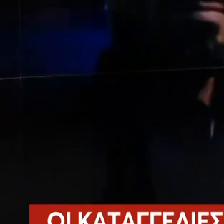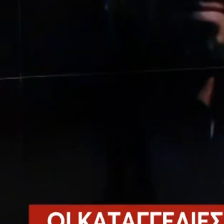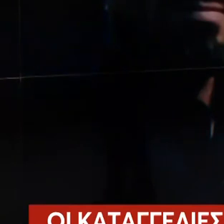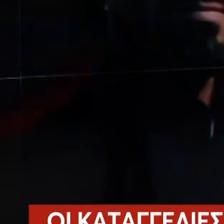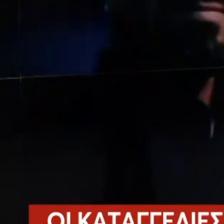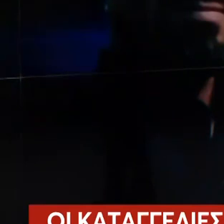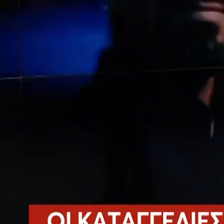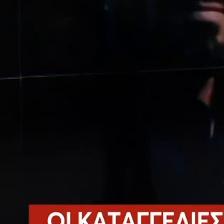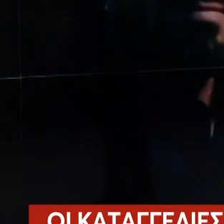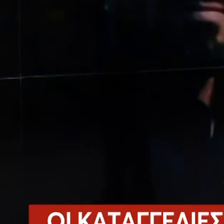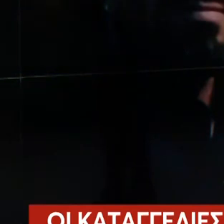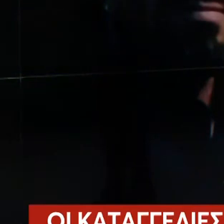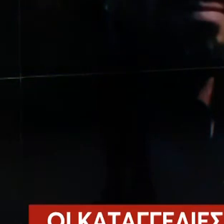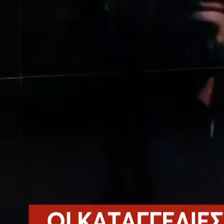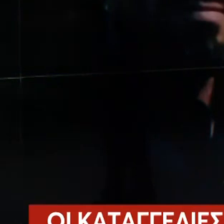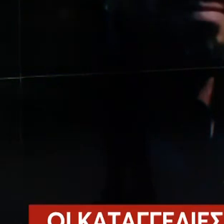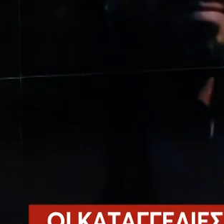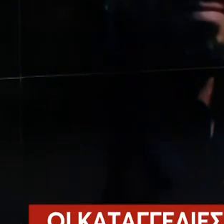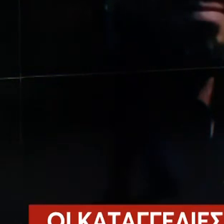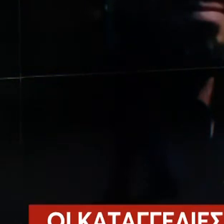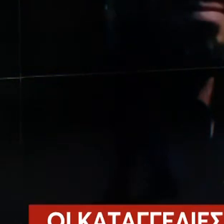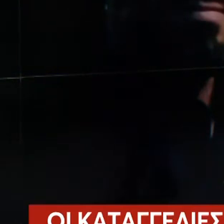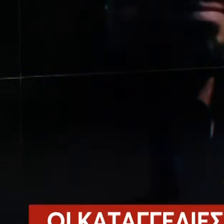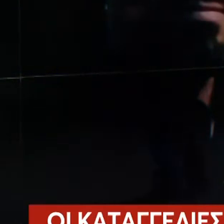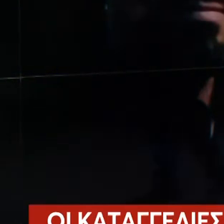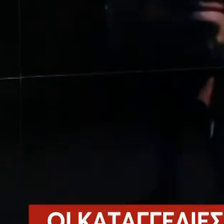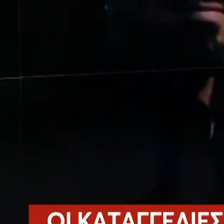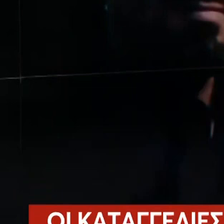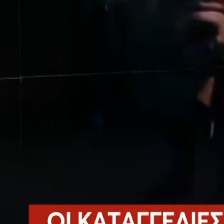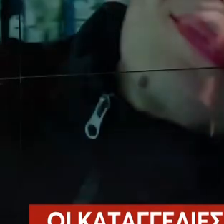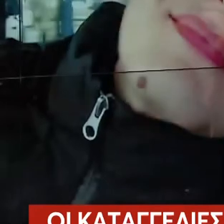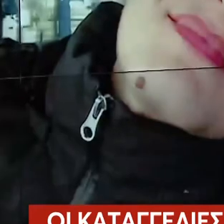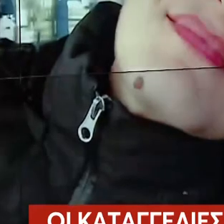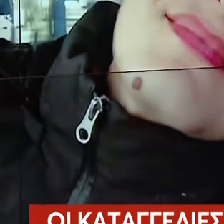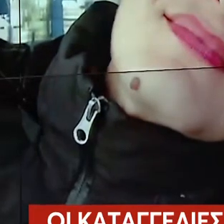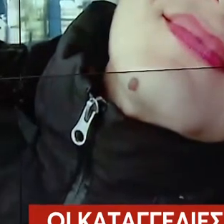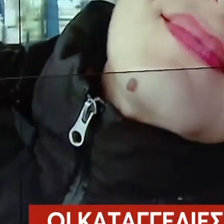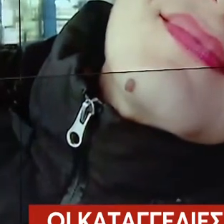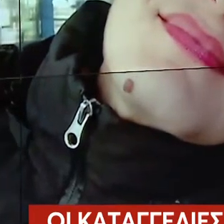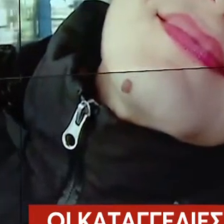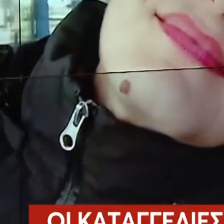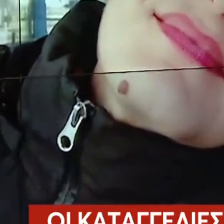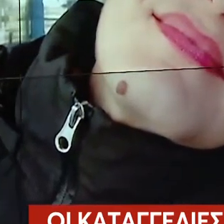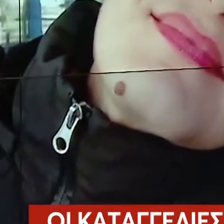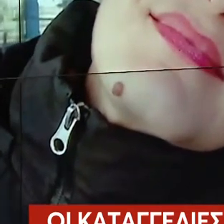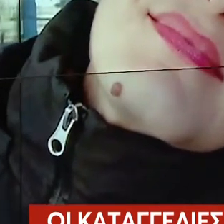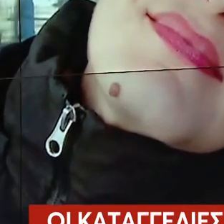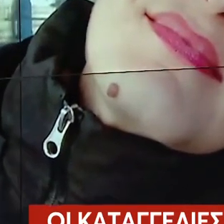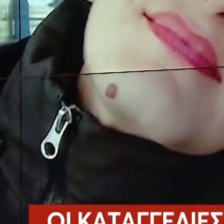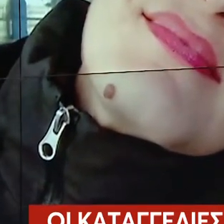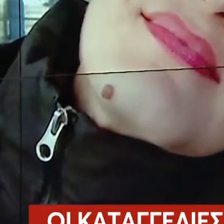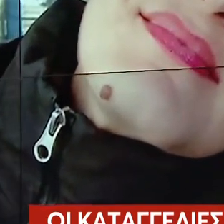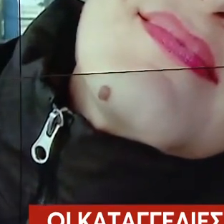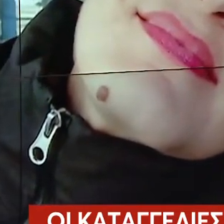τμήματα της ευρύτερης περιοχής της Θεσσαλονίκης να τον καταγγείλει. Η υπόθεση, παρά το στήσιμο